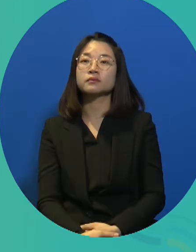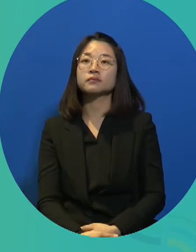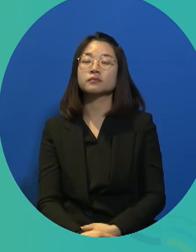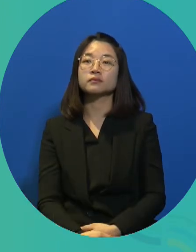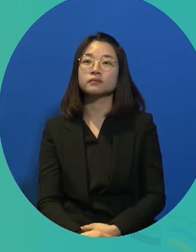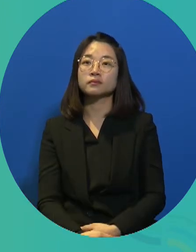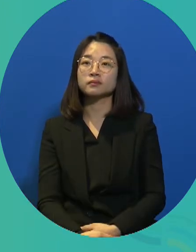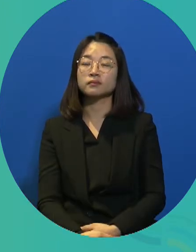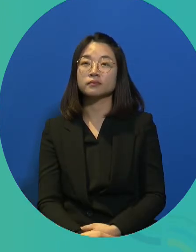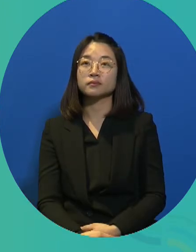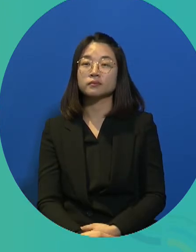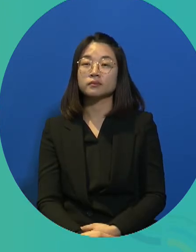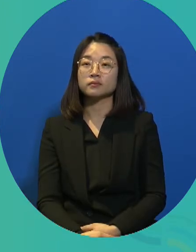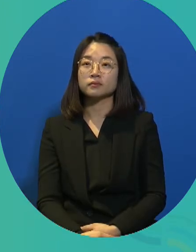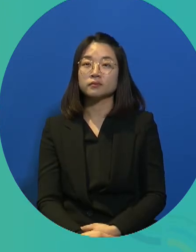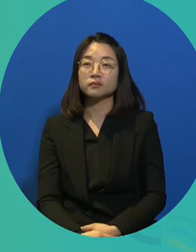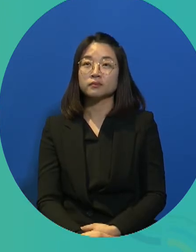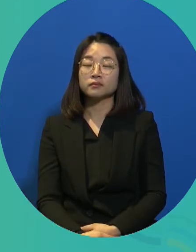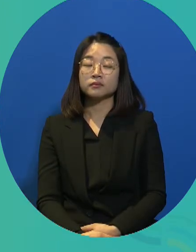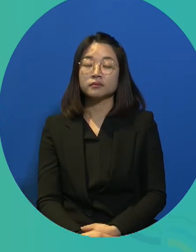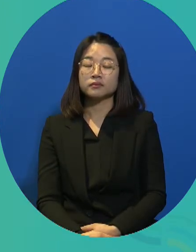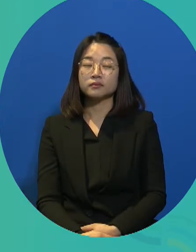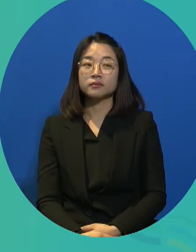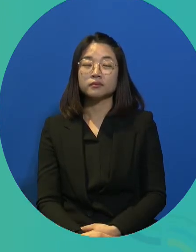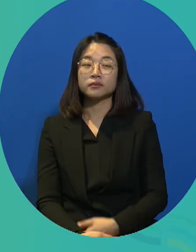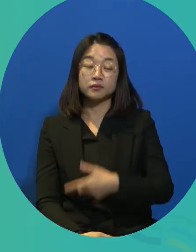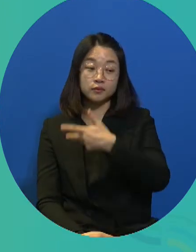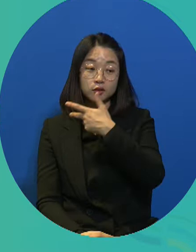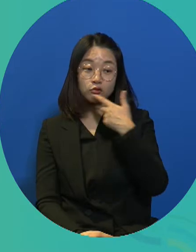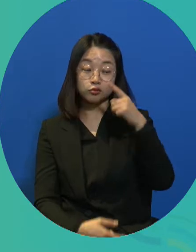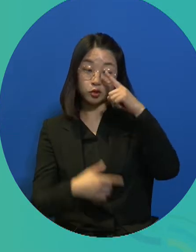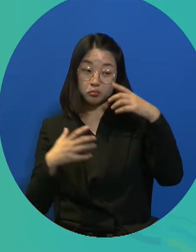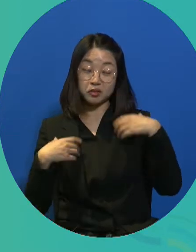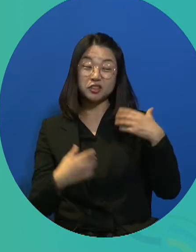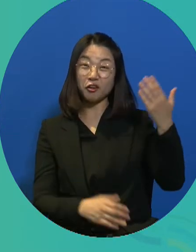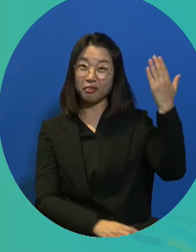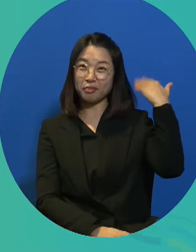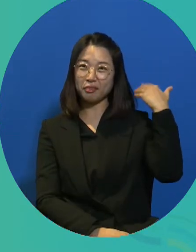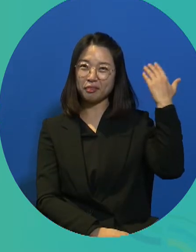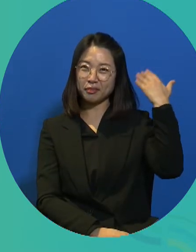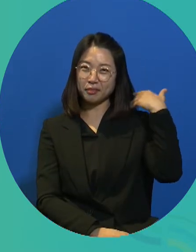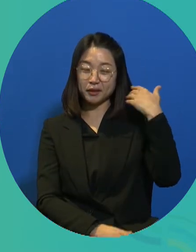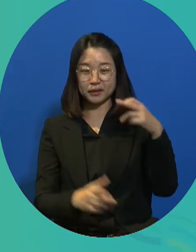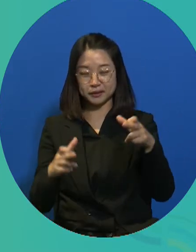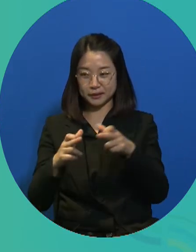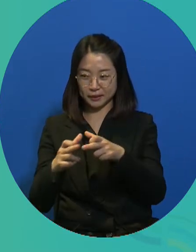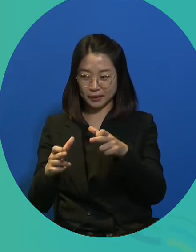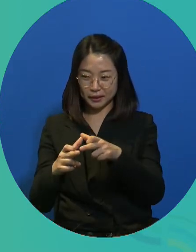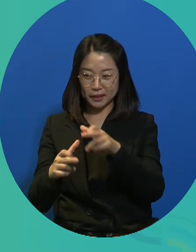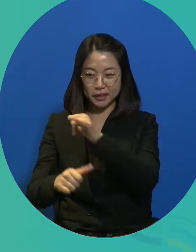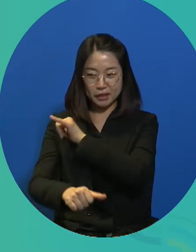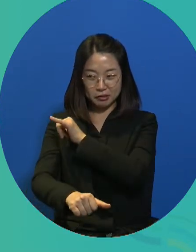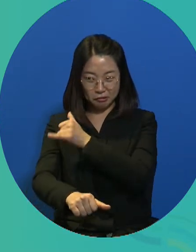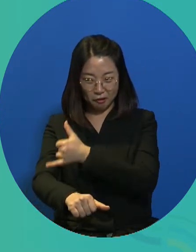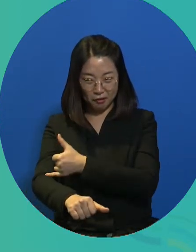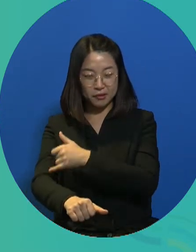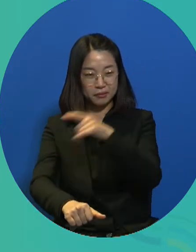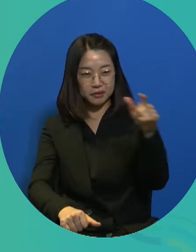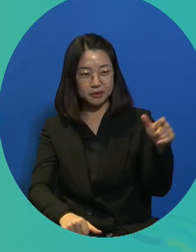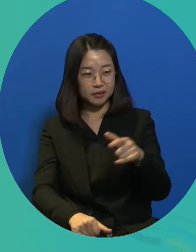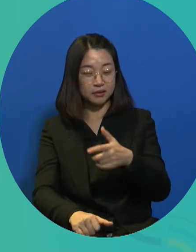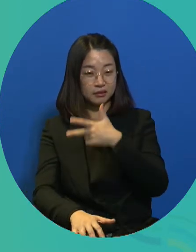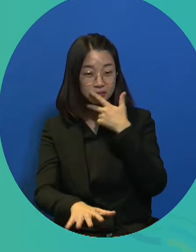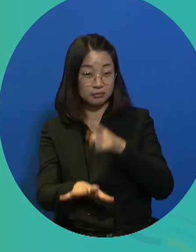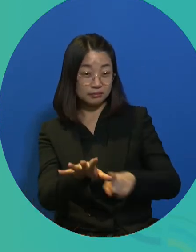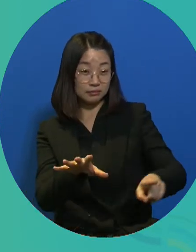저희 영국 정부가 예전에는 사실 장애인 인권 운동에 있어서 세계적인 리더 역할이었습니다. 하지만